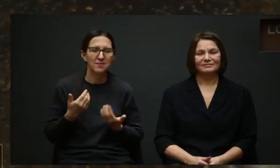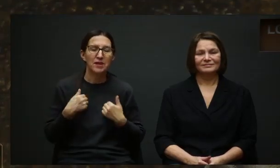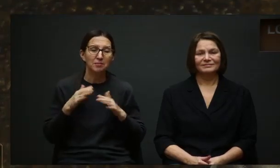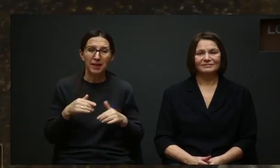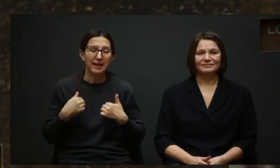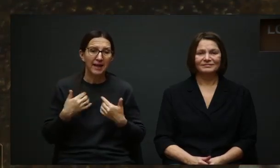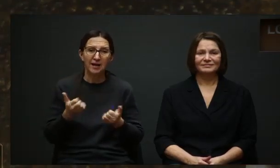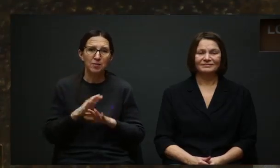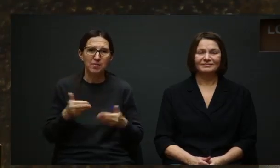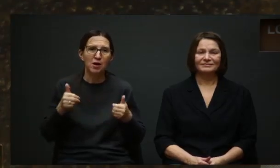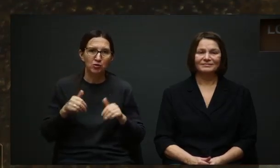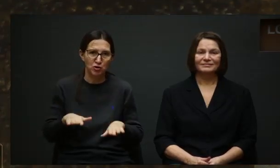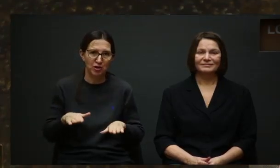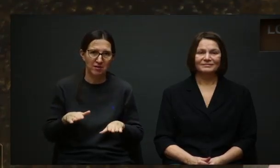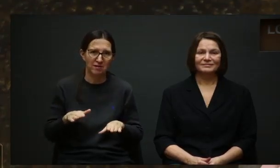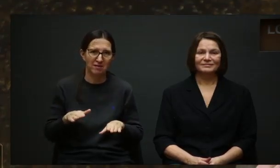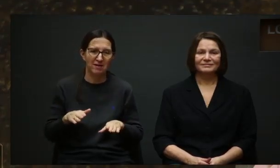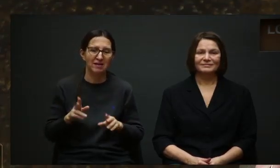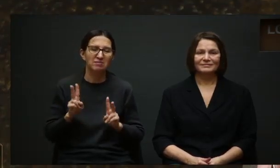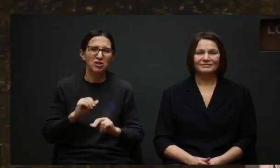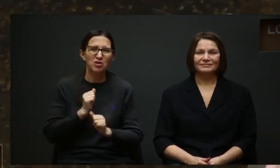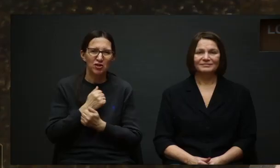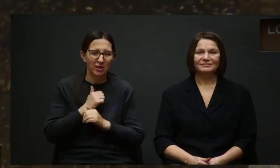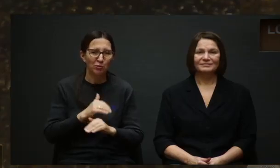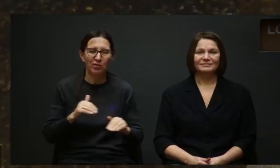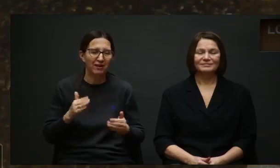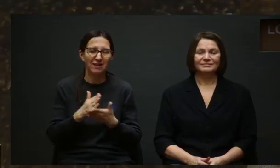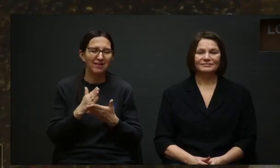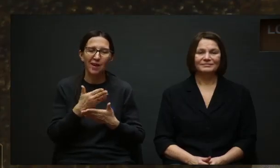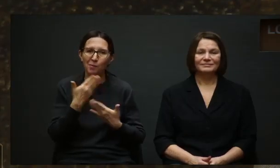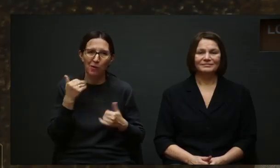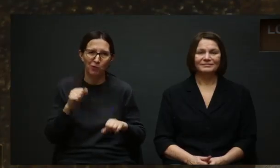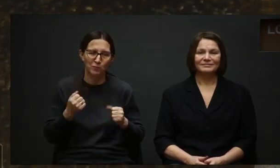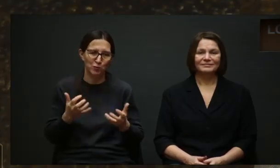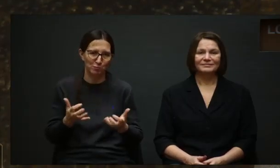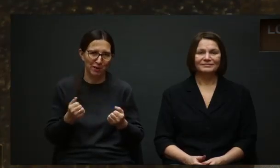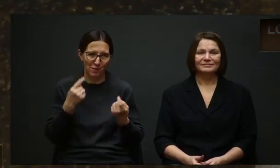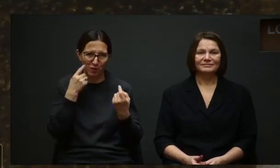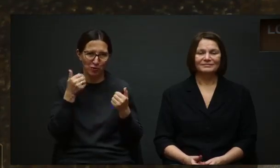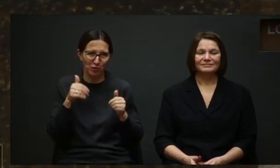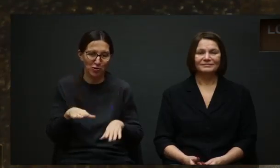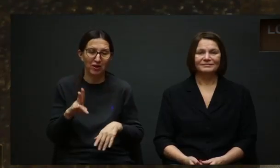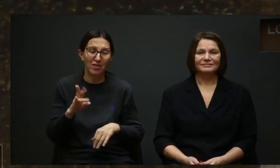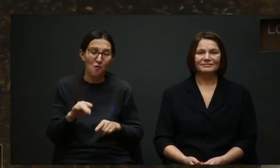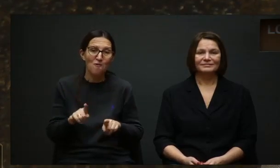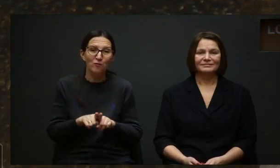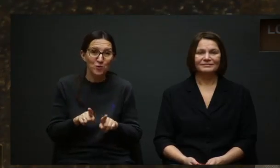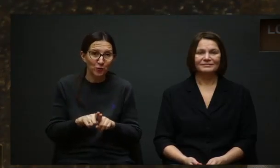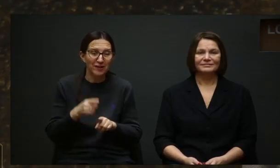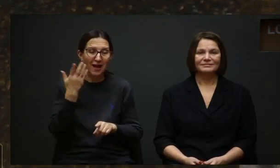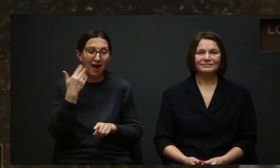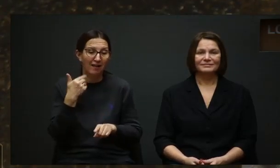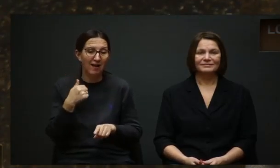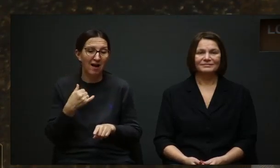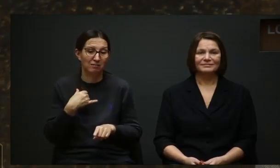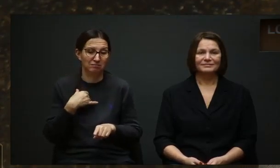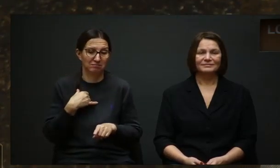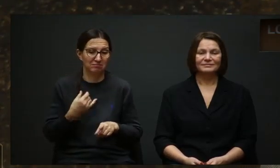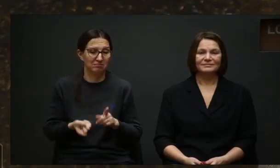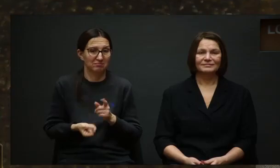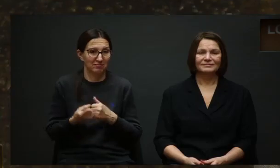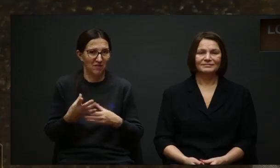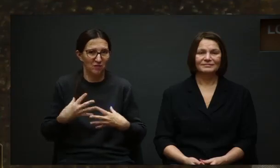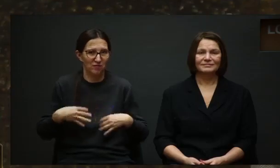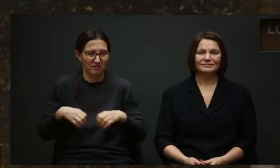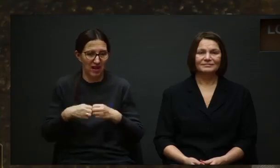принимал решения. Дети, к сожалению, не имеют возможности принимать решения. Но все-таки, когда там возник разговор